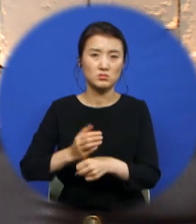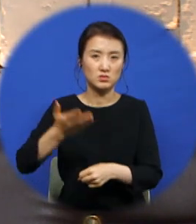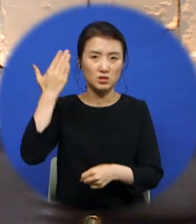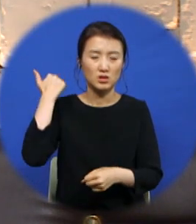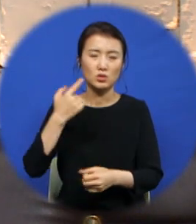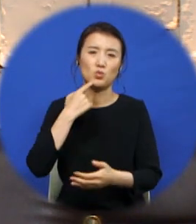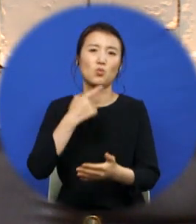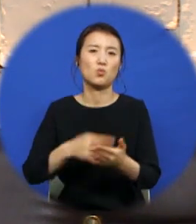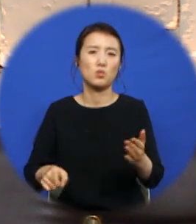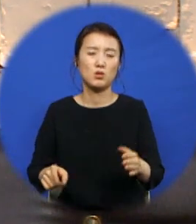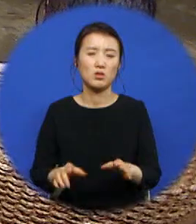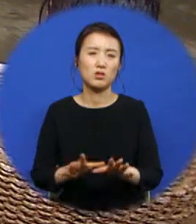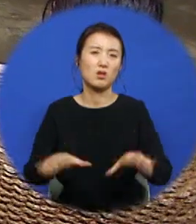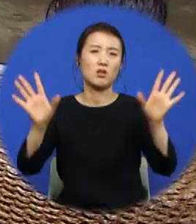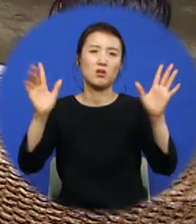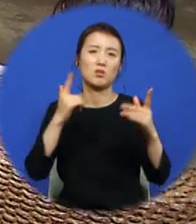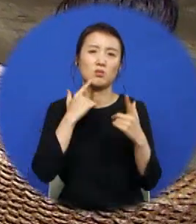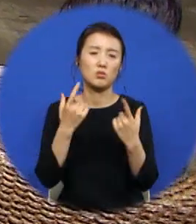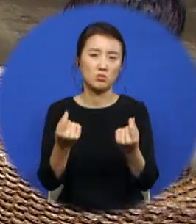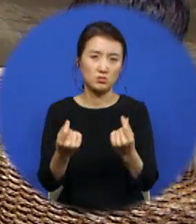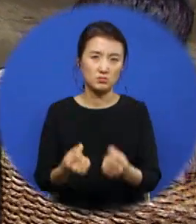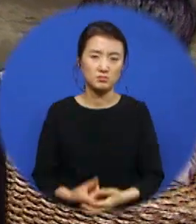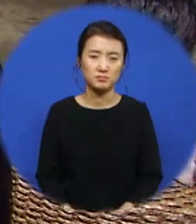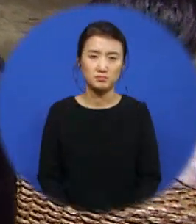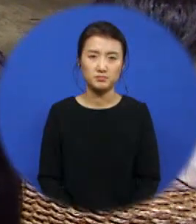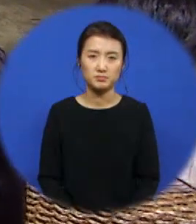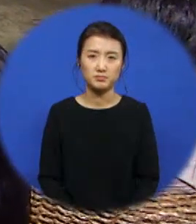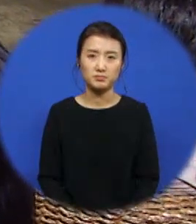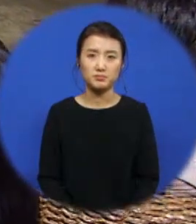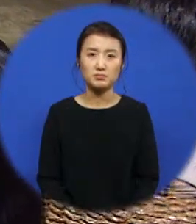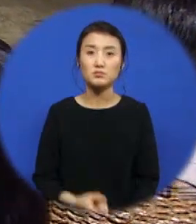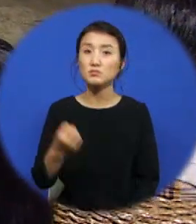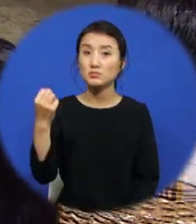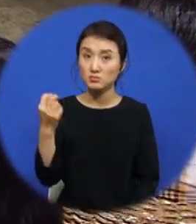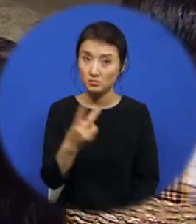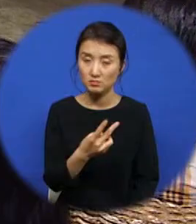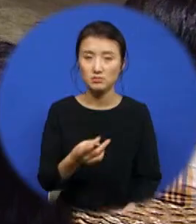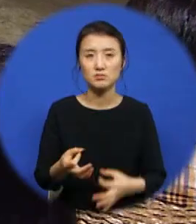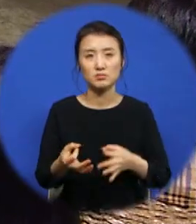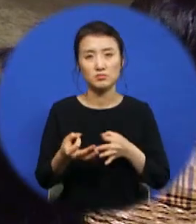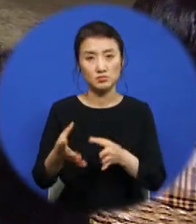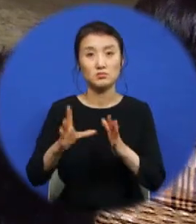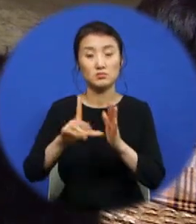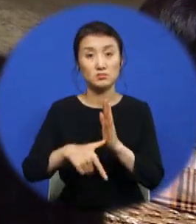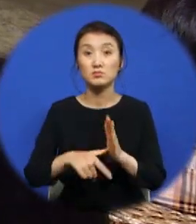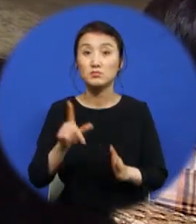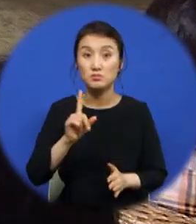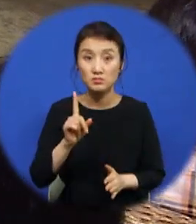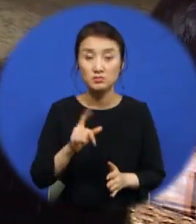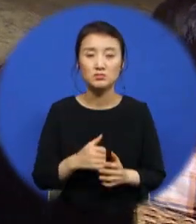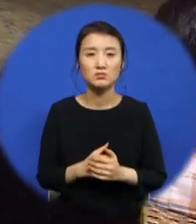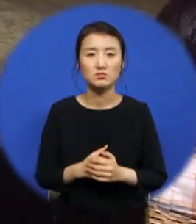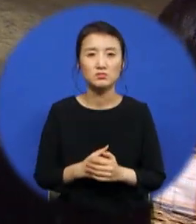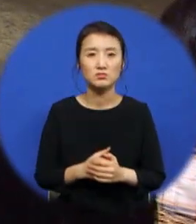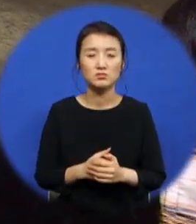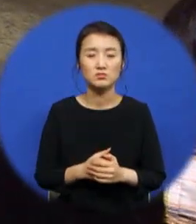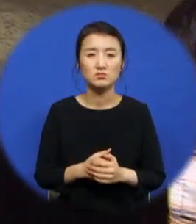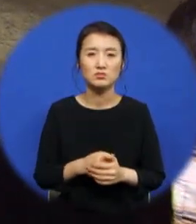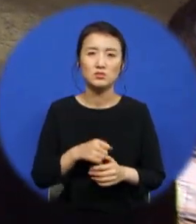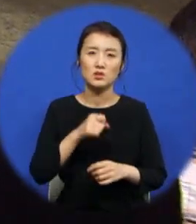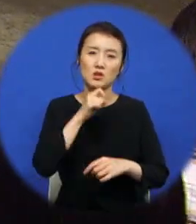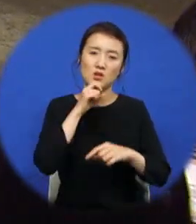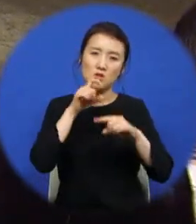각종 그리고 여러분들 또한 가지 예 투자를 하실 때는 예 누가 팽 준 수익보다